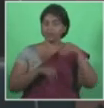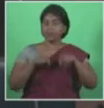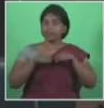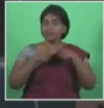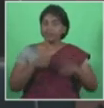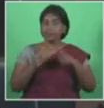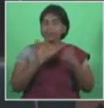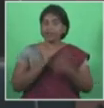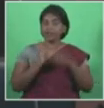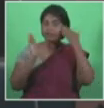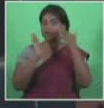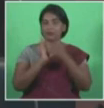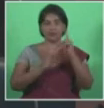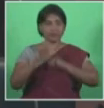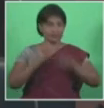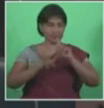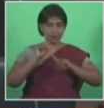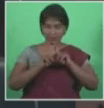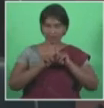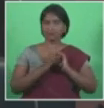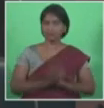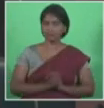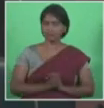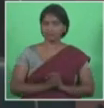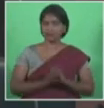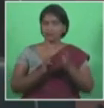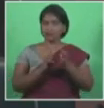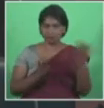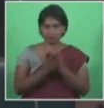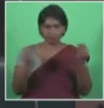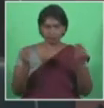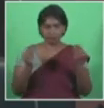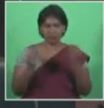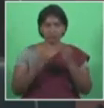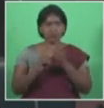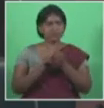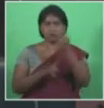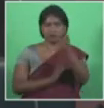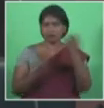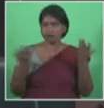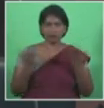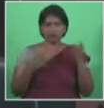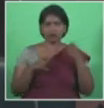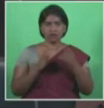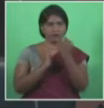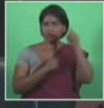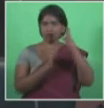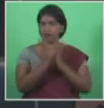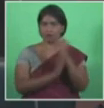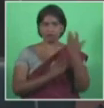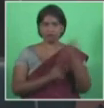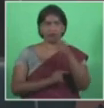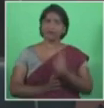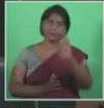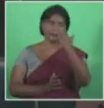පාර්ලිමේන්තුවේ වැඩ නියම කරන්නේ ඔබතුමයි බිස්නස් කමිටු එකයි. ජනාධිපතිතුමාට අයිතියක් නැහැ. ජනාධිපතිතුමාට අයිතියක් නැහැ මේ න්‍යාය පත්‍රය හදන්න.